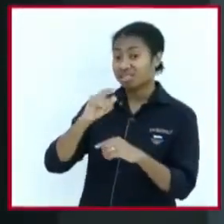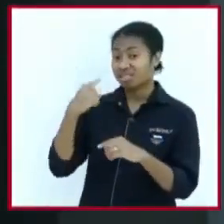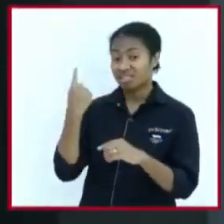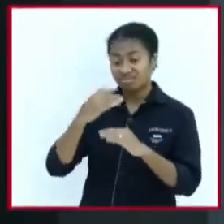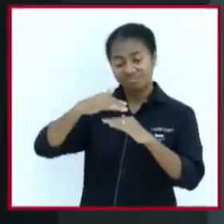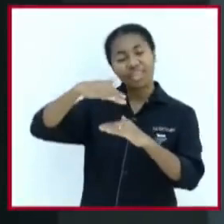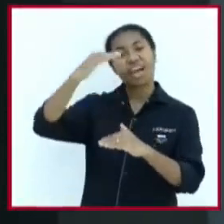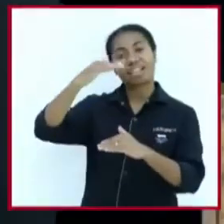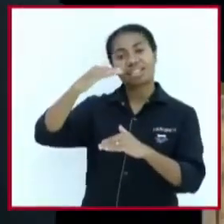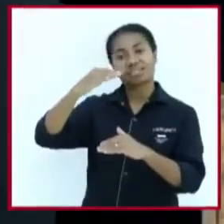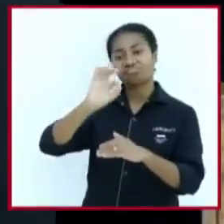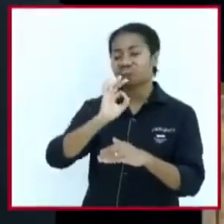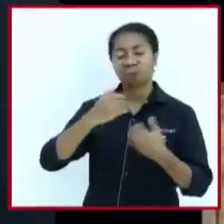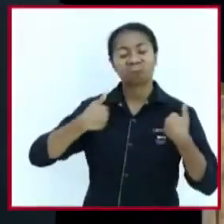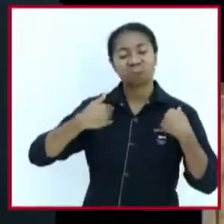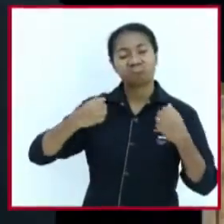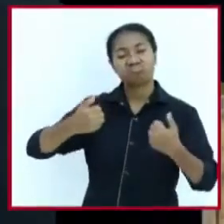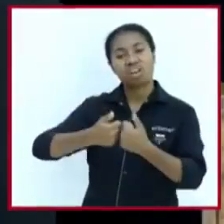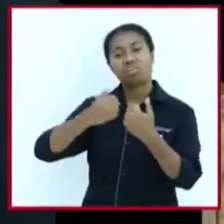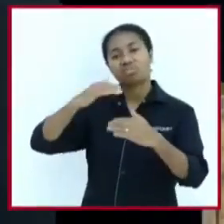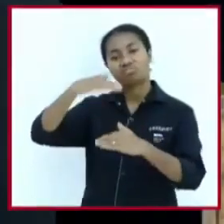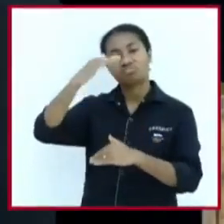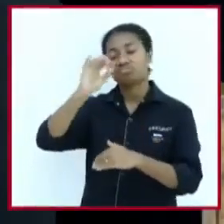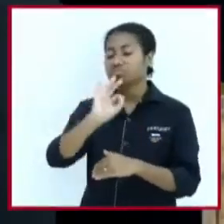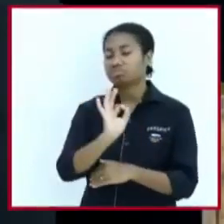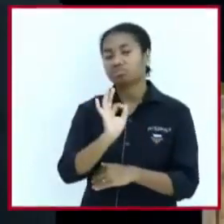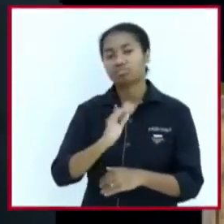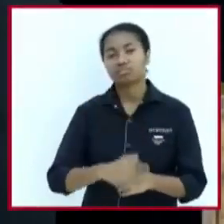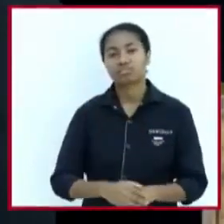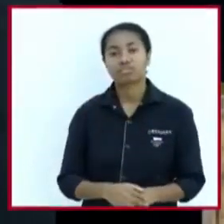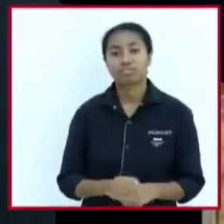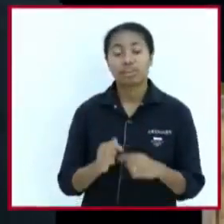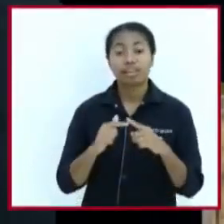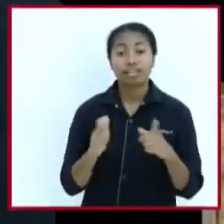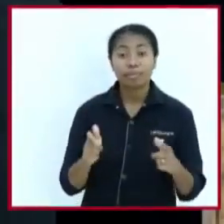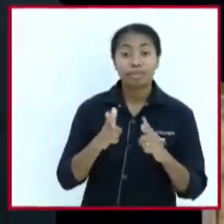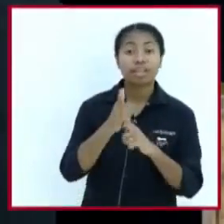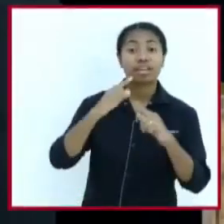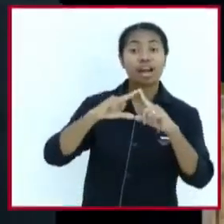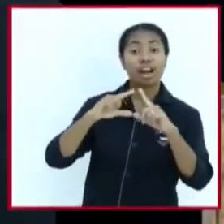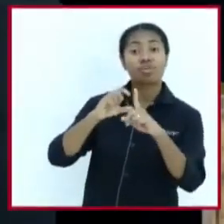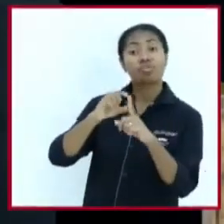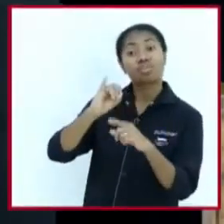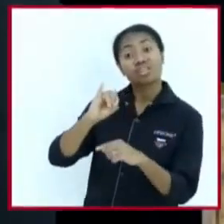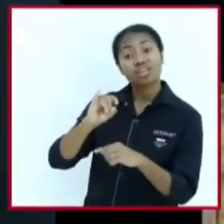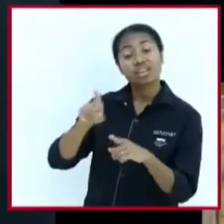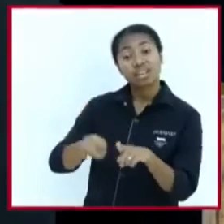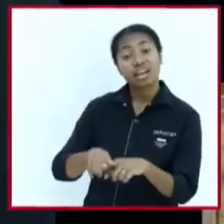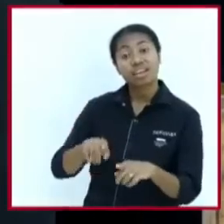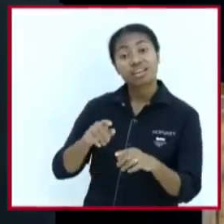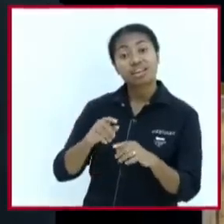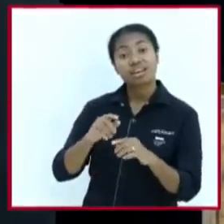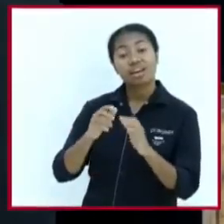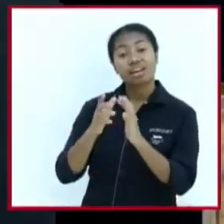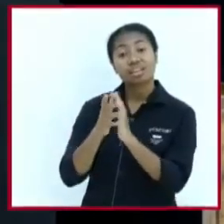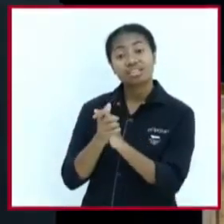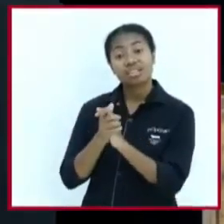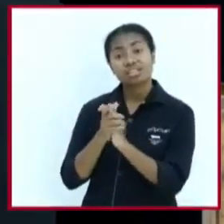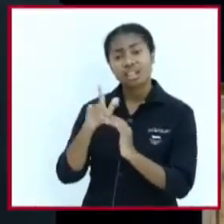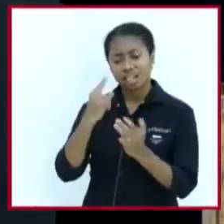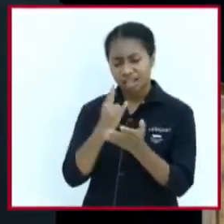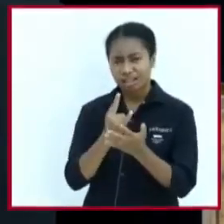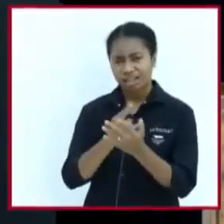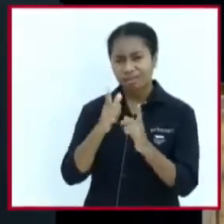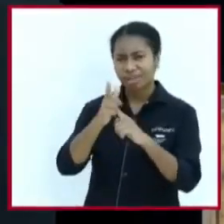lain di bawah enggak ada yang lawan Yahudi tapi kalau Yahudi dan Kristen Hai Yahudi dibawa Kristen di